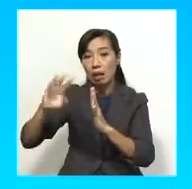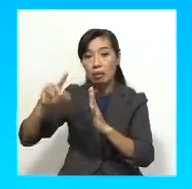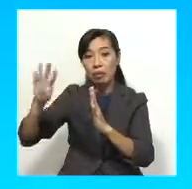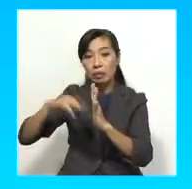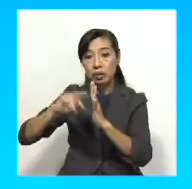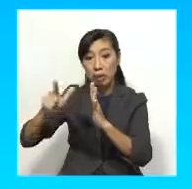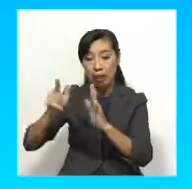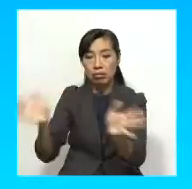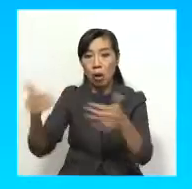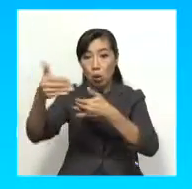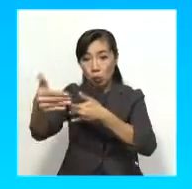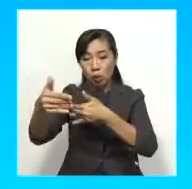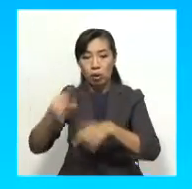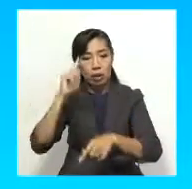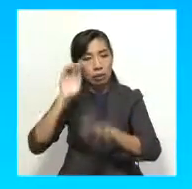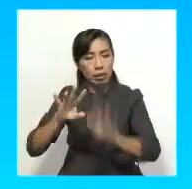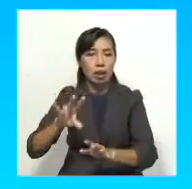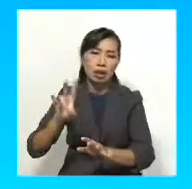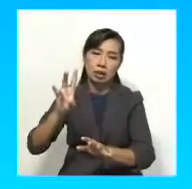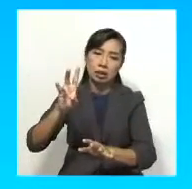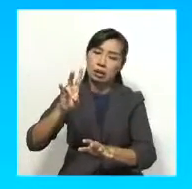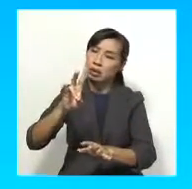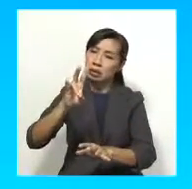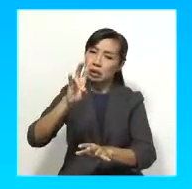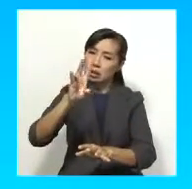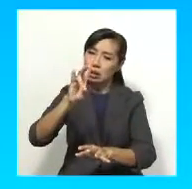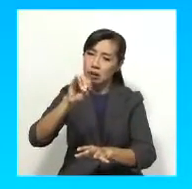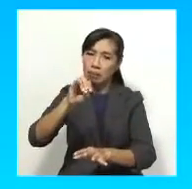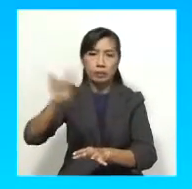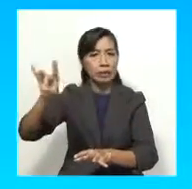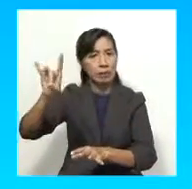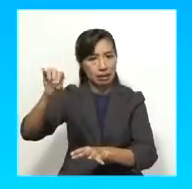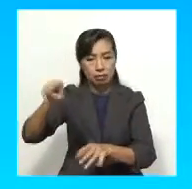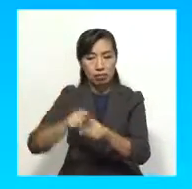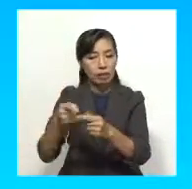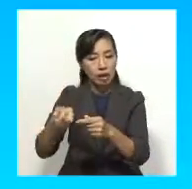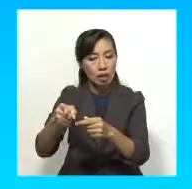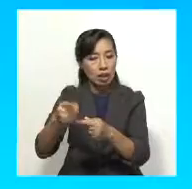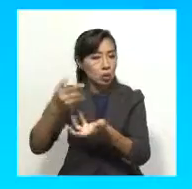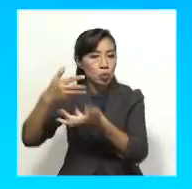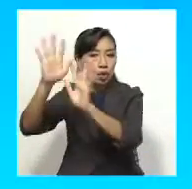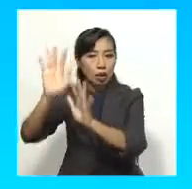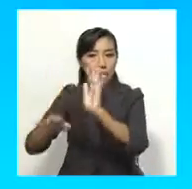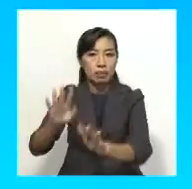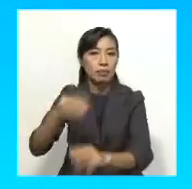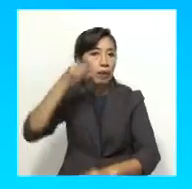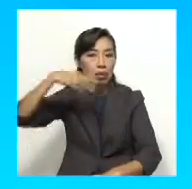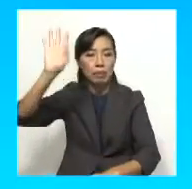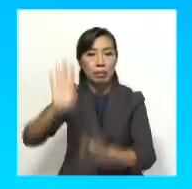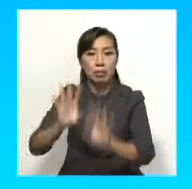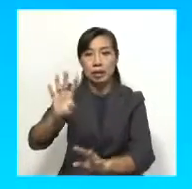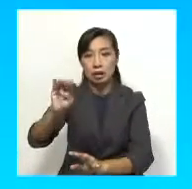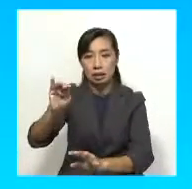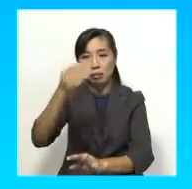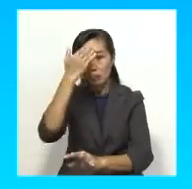ผลักดันกลับสู่แหล่งที่มาแล้วไปถึง40ตู้นะคะซึ่งส่วนใหญ่เป็นเศษพลาสติกกว่าร้อยละ90ทั้งหมดนี้นะคะ